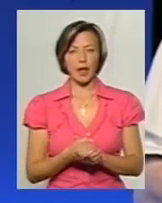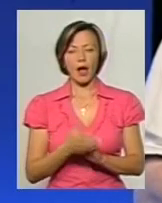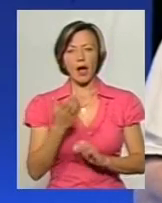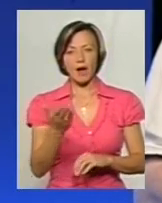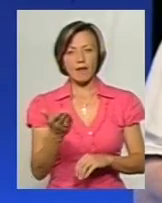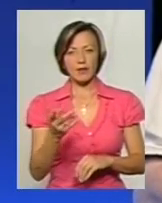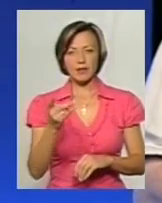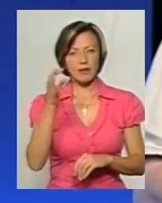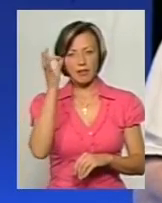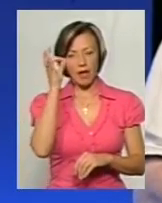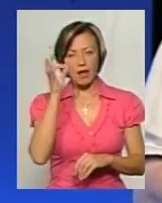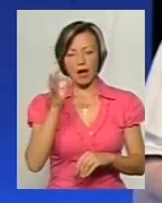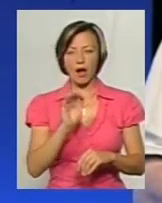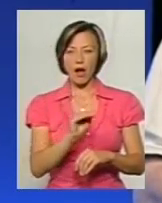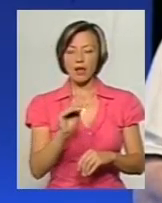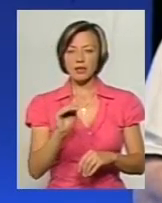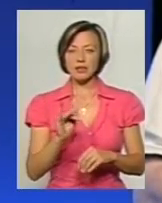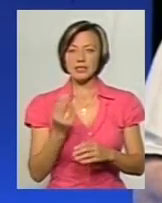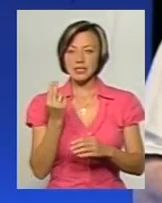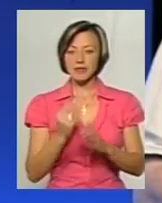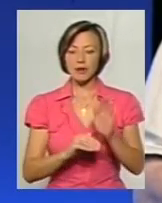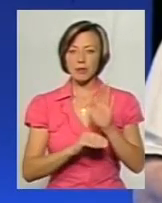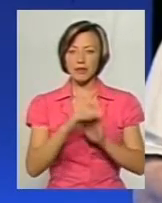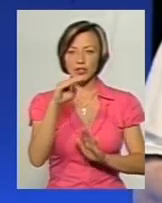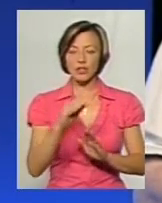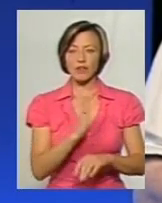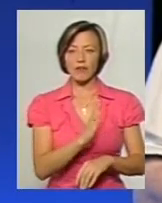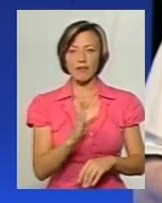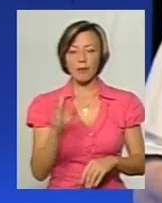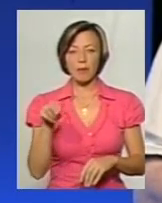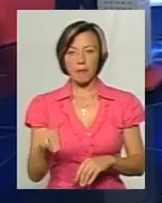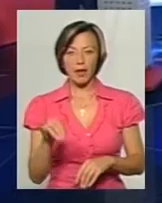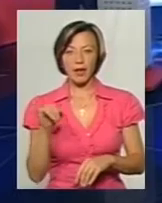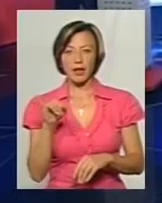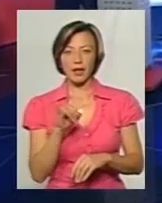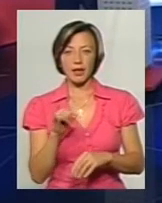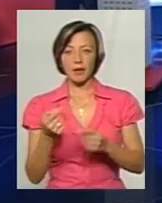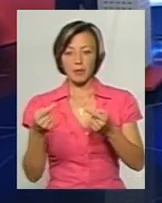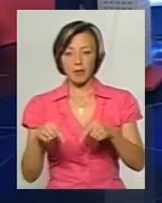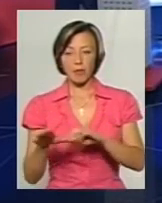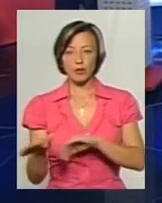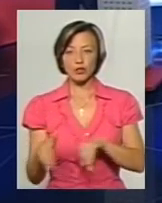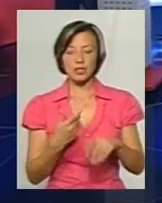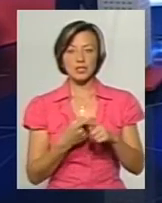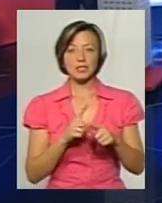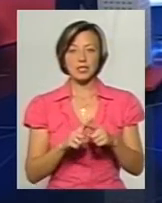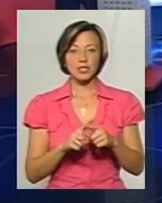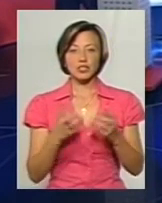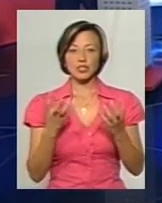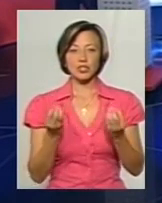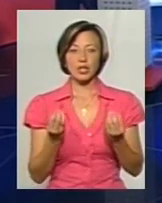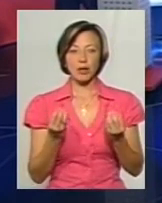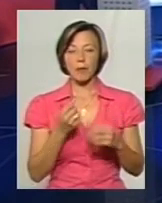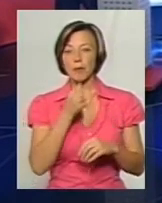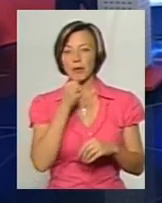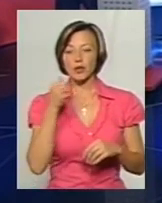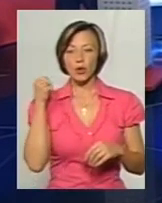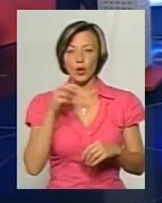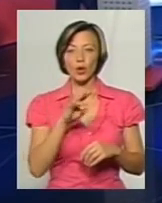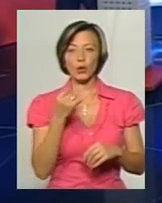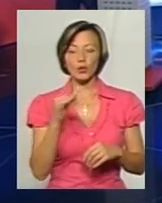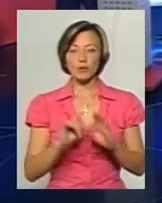що ті цифри про підвищення і зростання ВВП і що точку падіння ми вже пройшли? А це ще минулого лютого